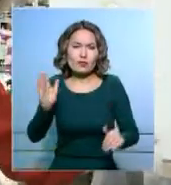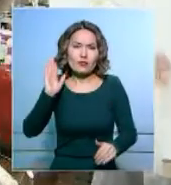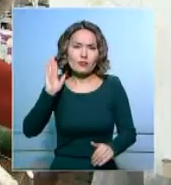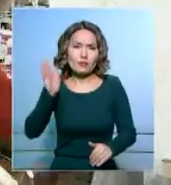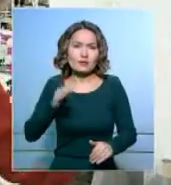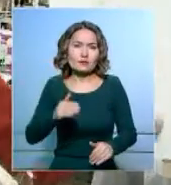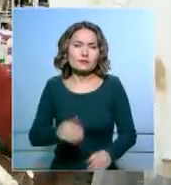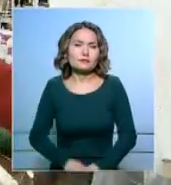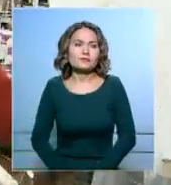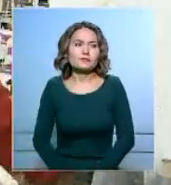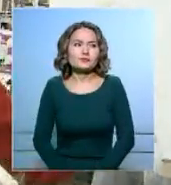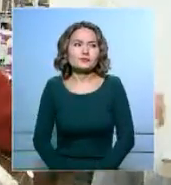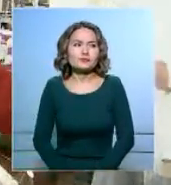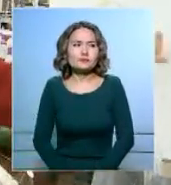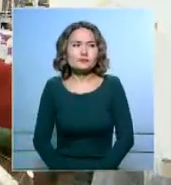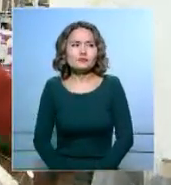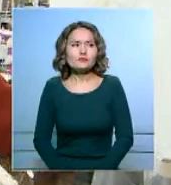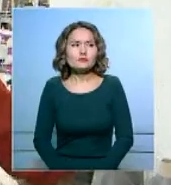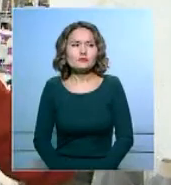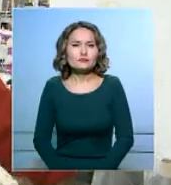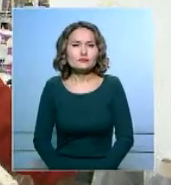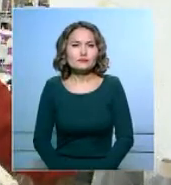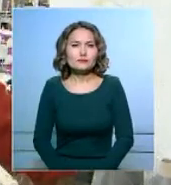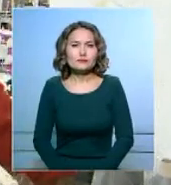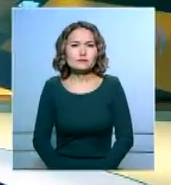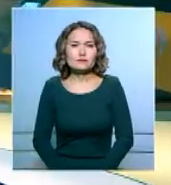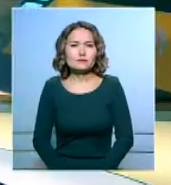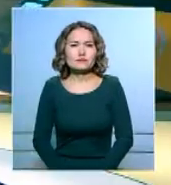Әсет Асайынов, Қарағанды облысы, 24 кезет.